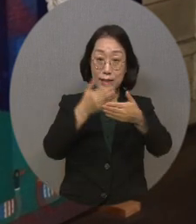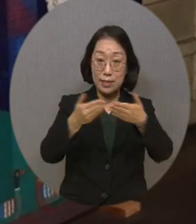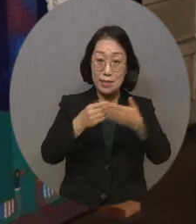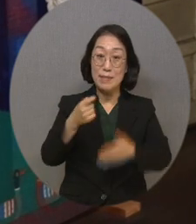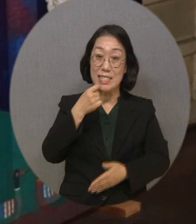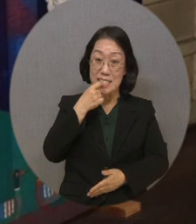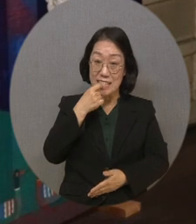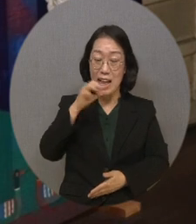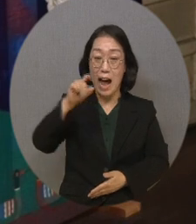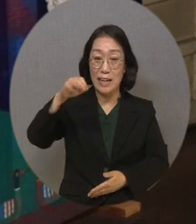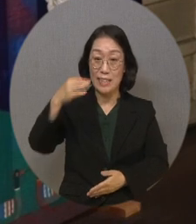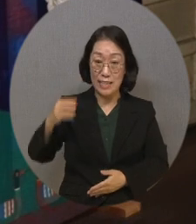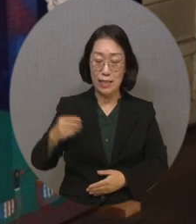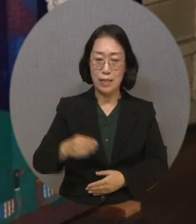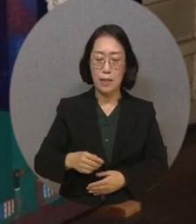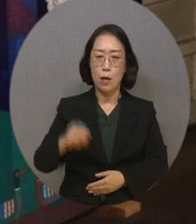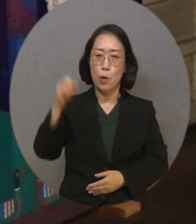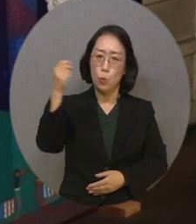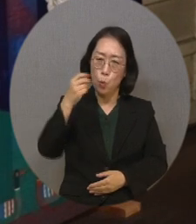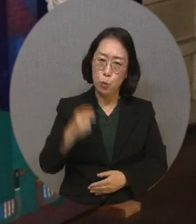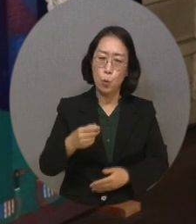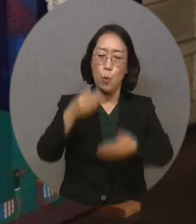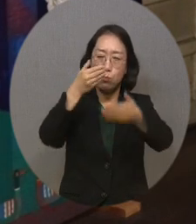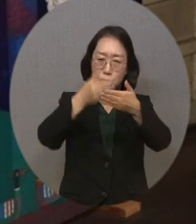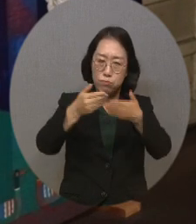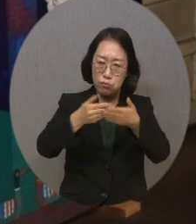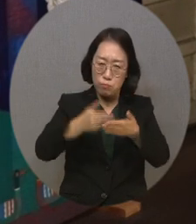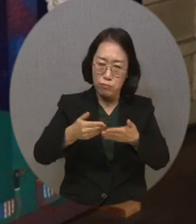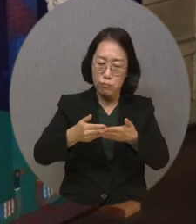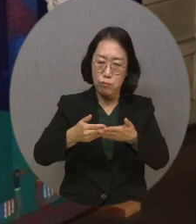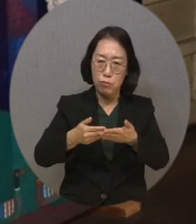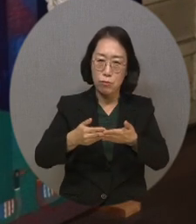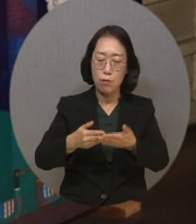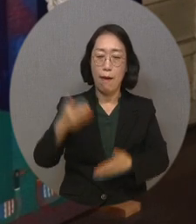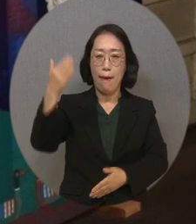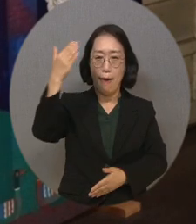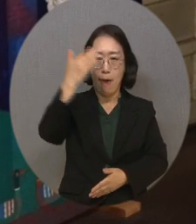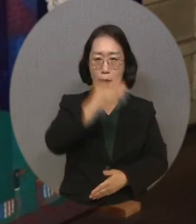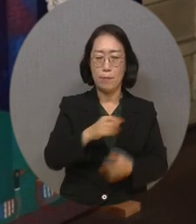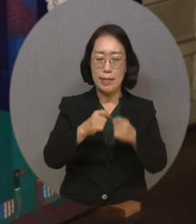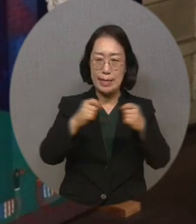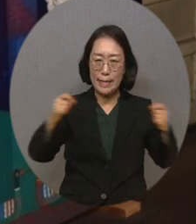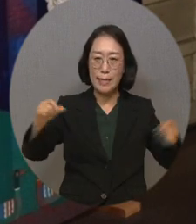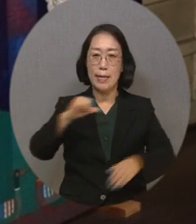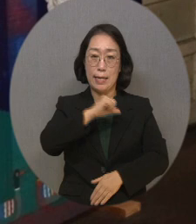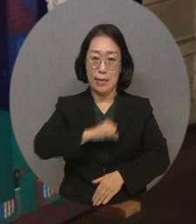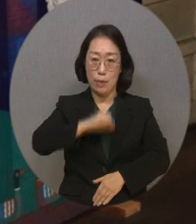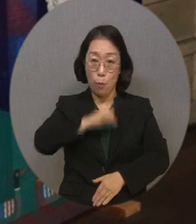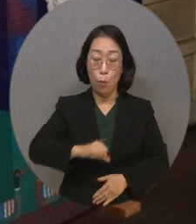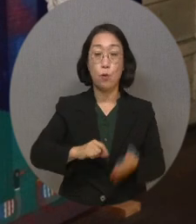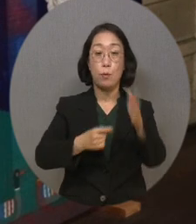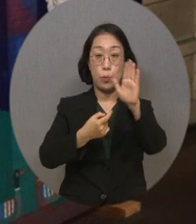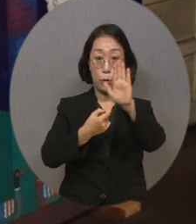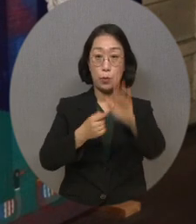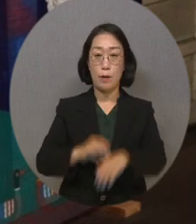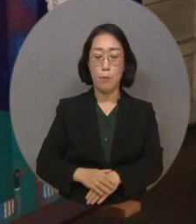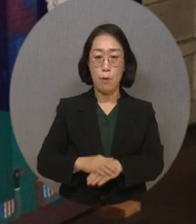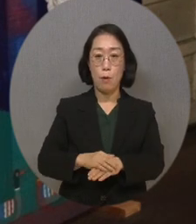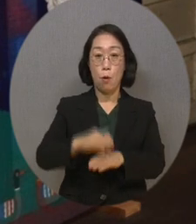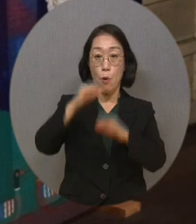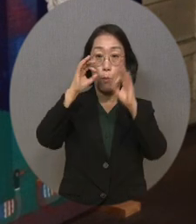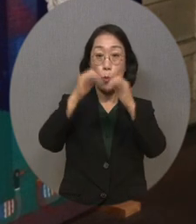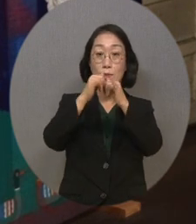흰색 아크릴 물감을 겹겹이 쌓아 올림으로써 고결함과 기나긴 인고의 시간을 표현하며